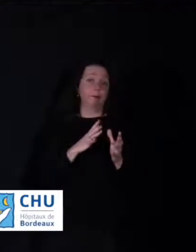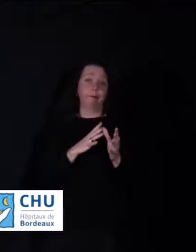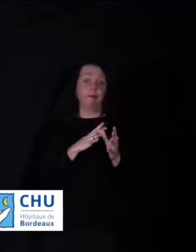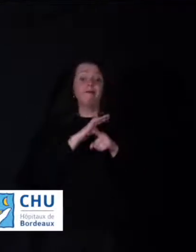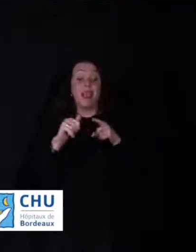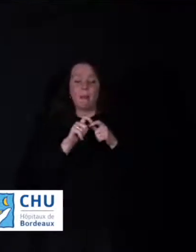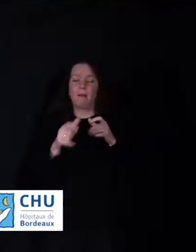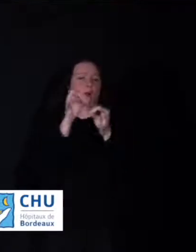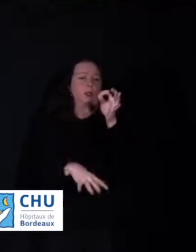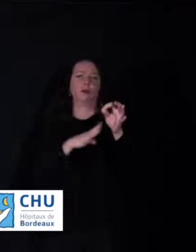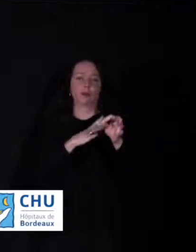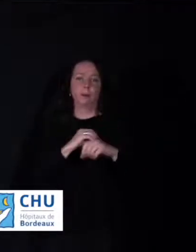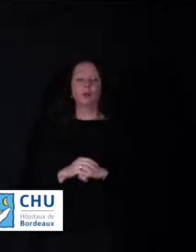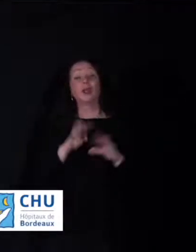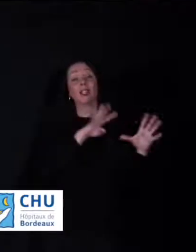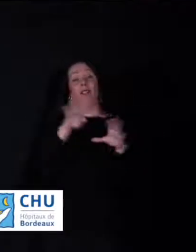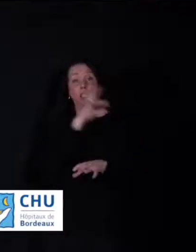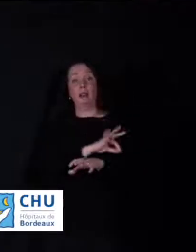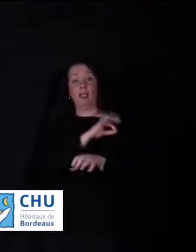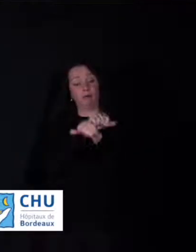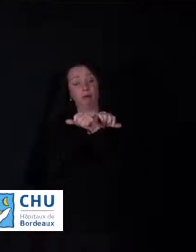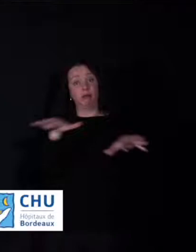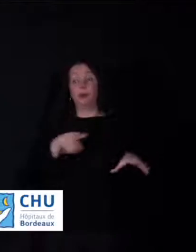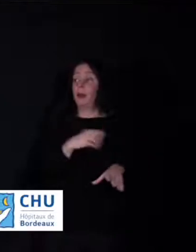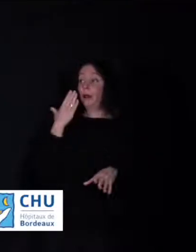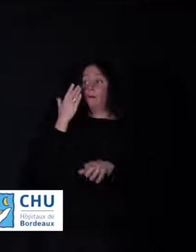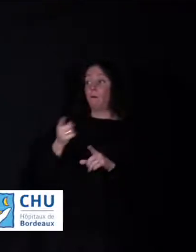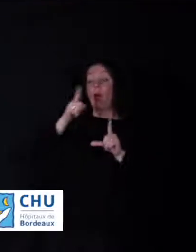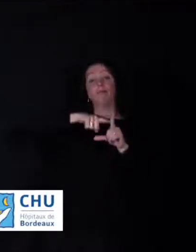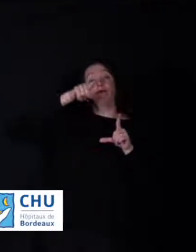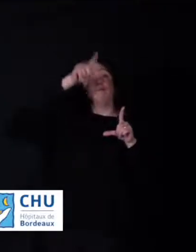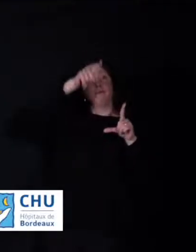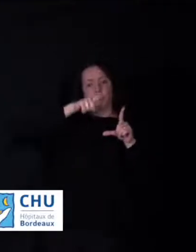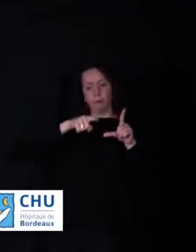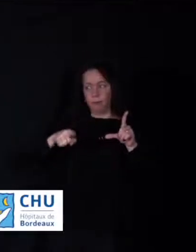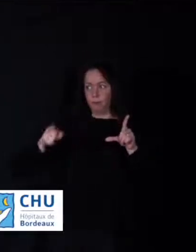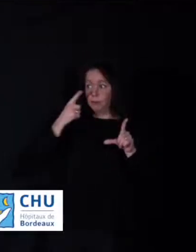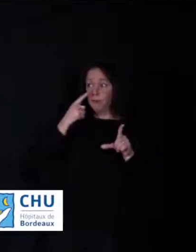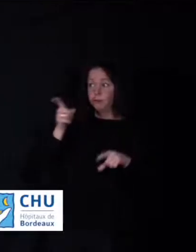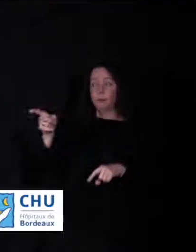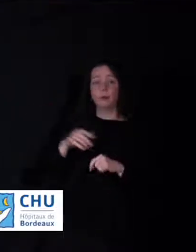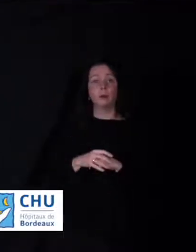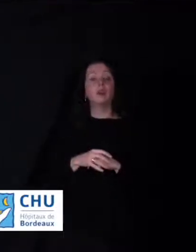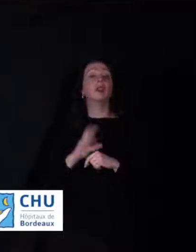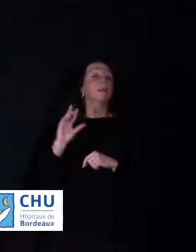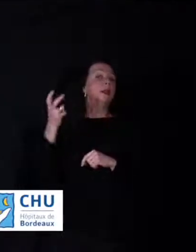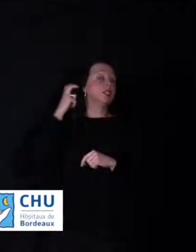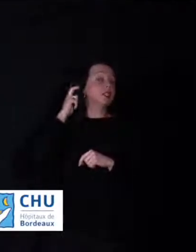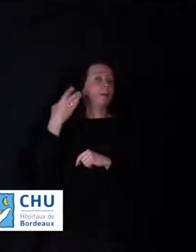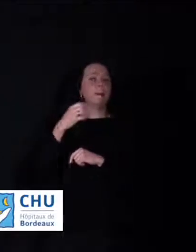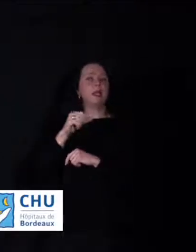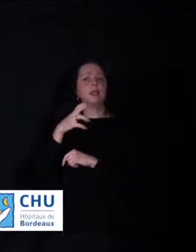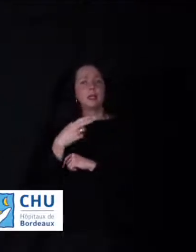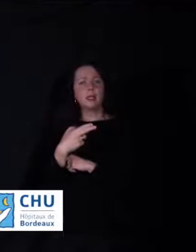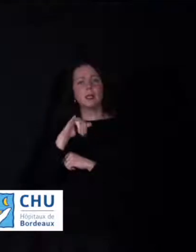conséquences. On vaccine en 99 et je laisse parler les diagrammes qui montrent que la méningite à méningocoque